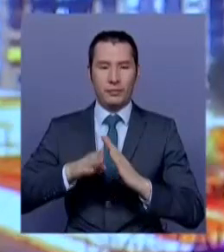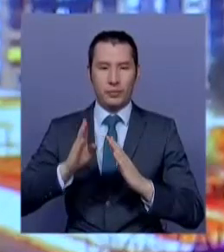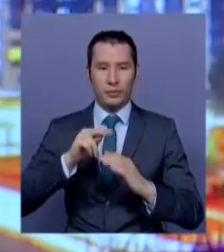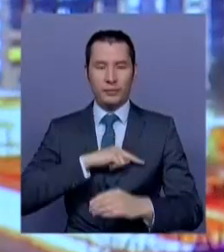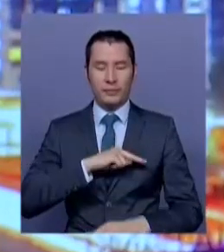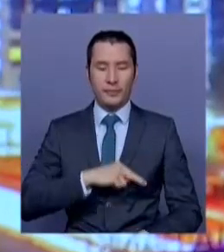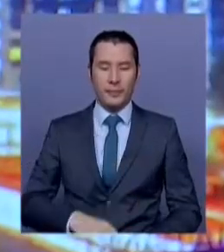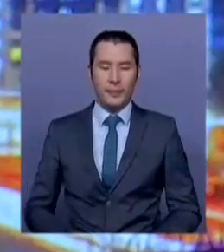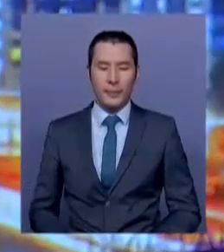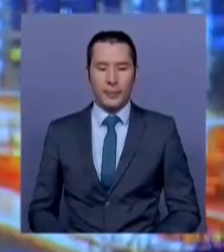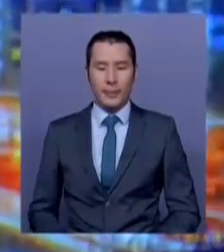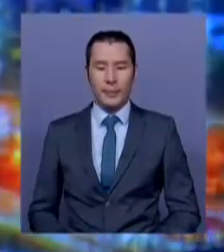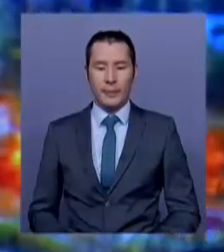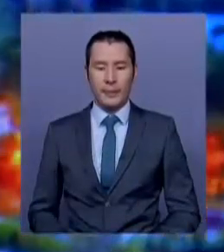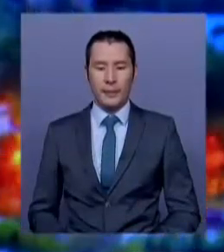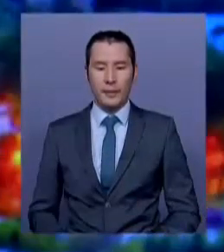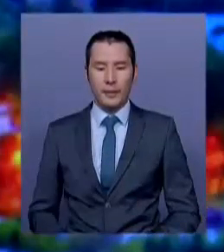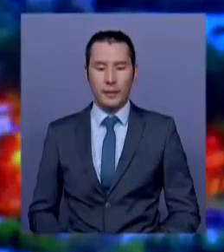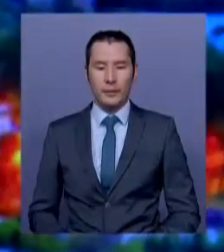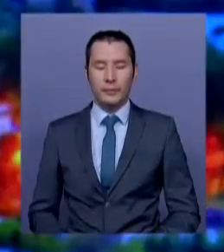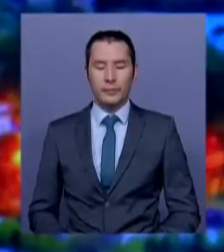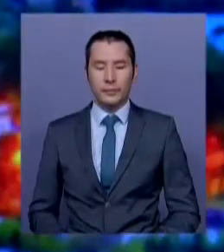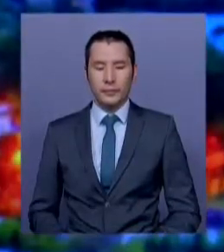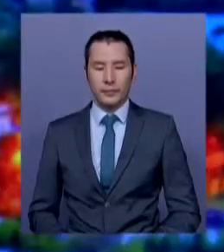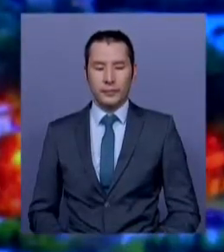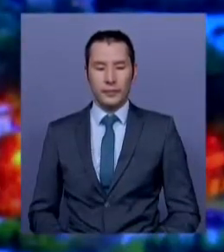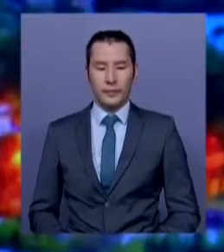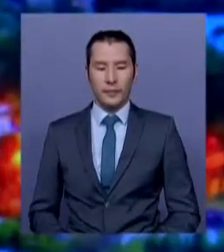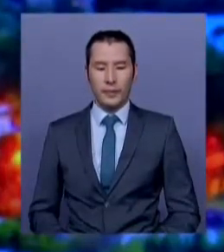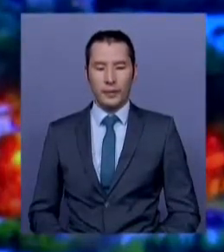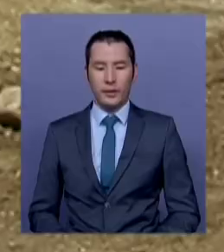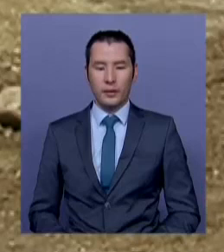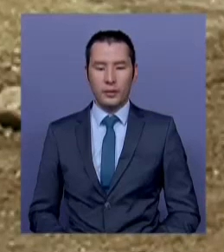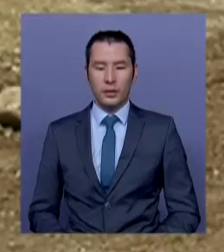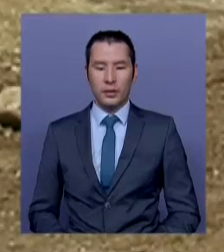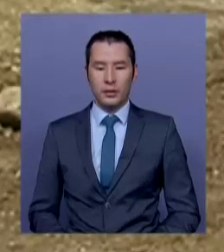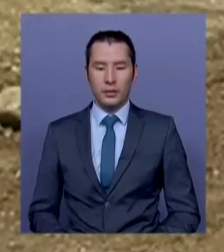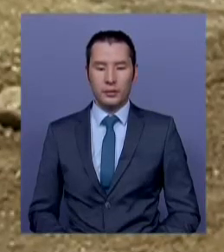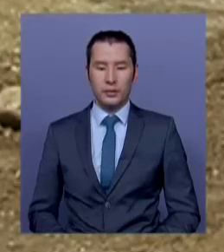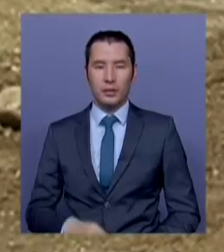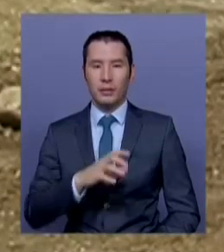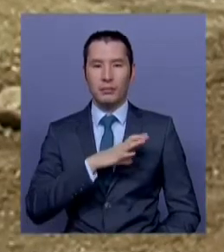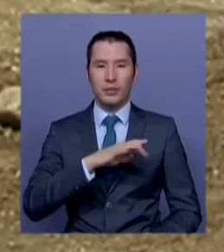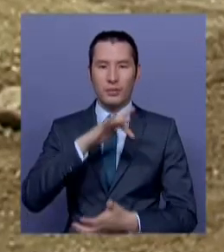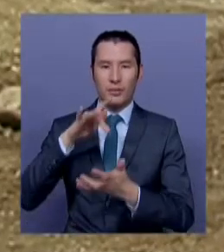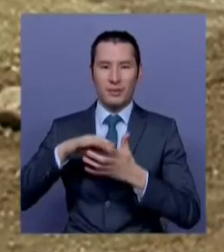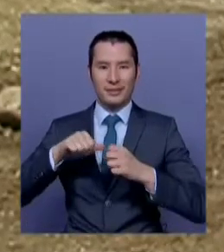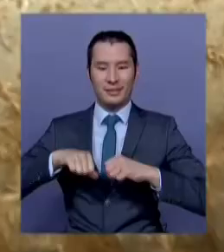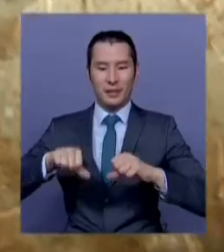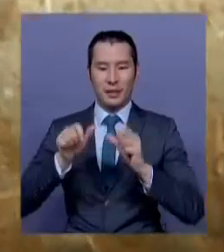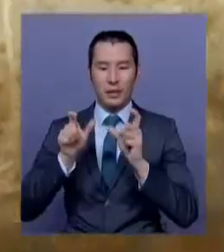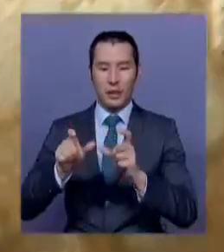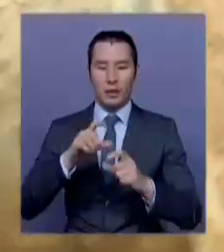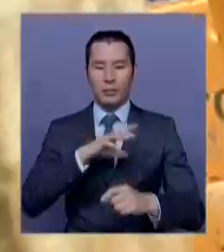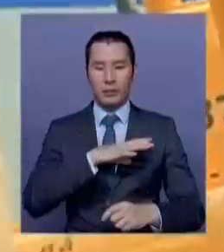алаңдарының да құрылысы биыл басталмақ. Арнат Дүйсен толығырақтар қатысын. Карантин уақытында мұнда тек 4 кәсіпорын